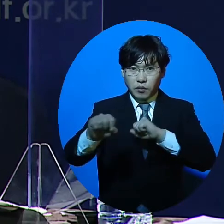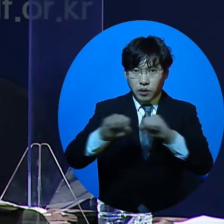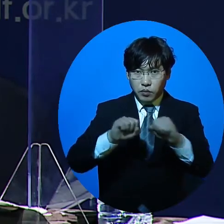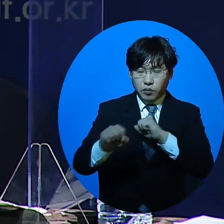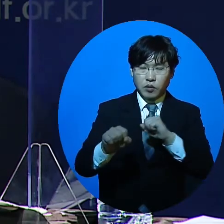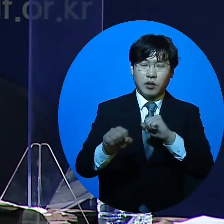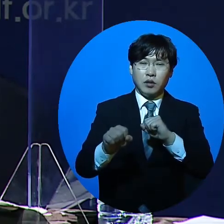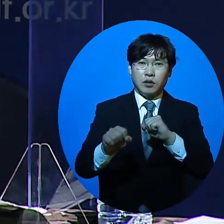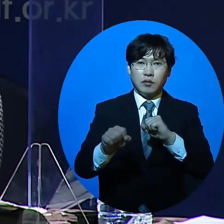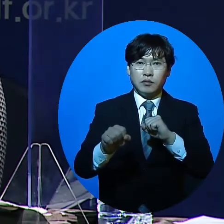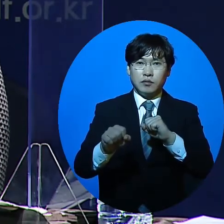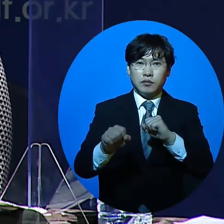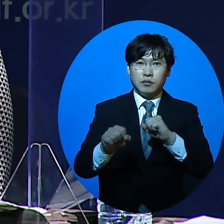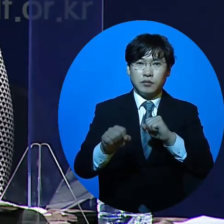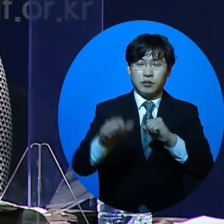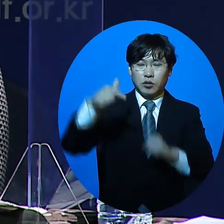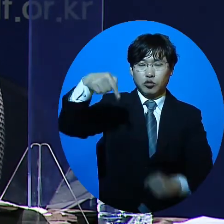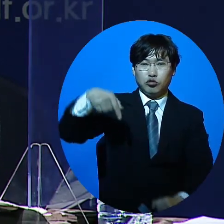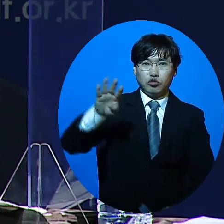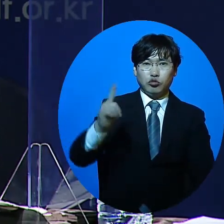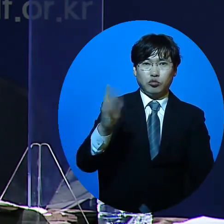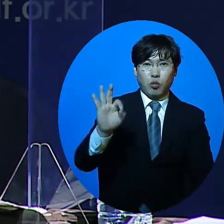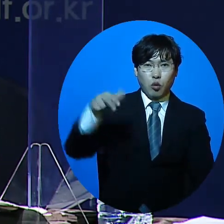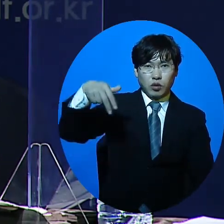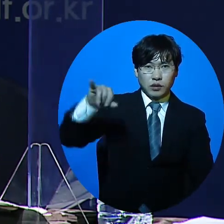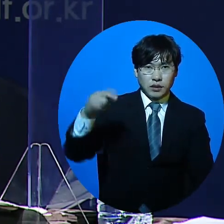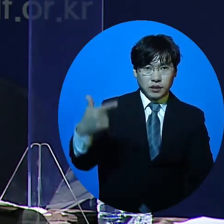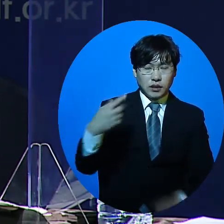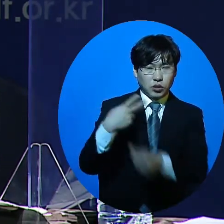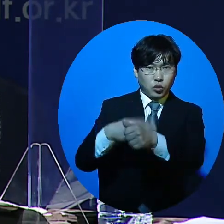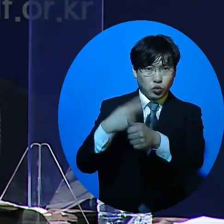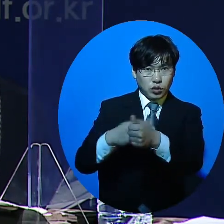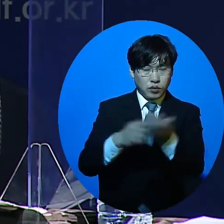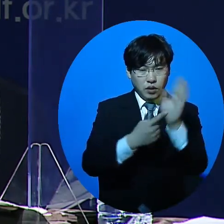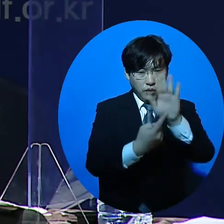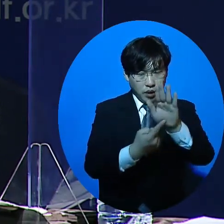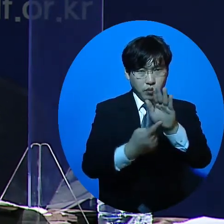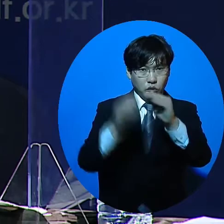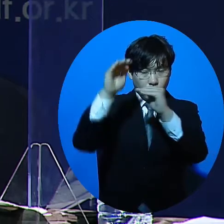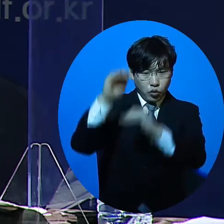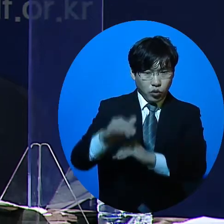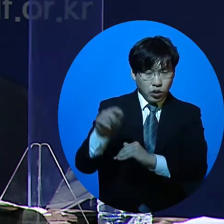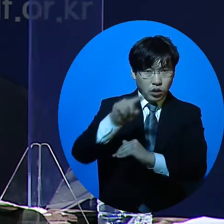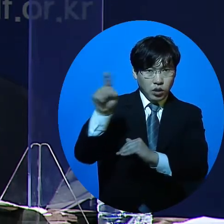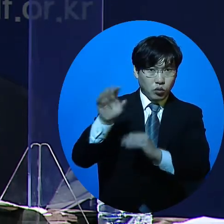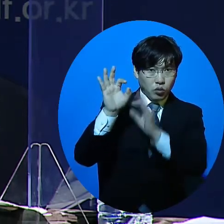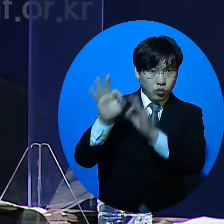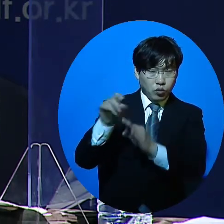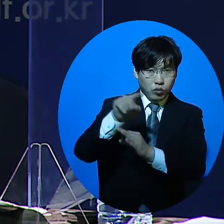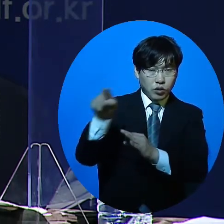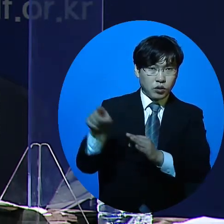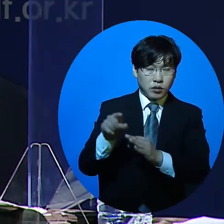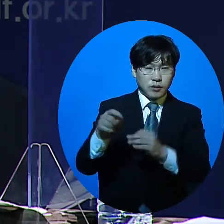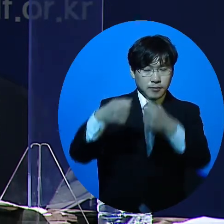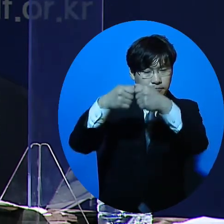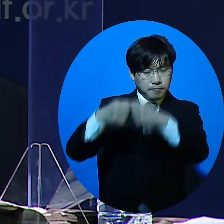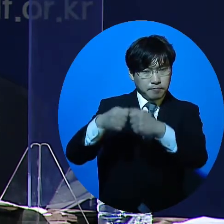방안들이 구봉진 교수님의 이 발제 전체 내용을 통해서 굉장히